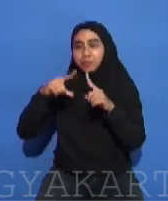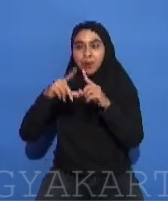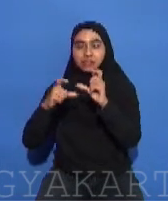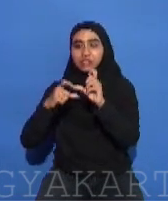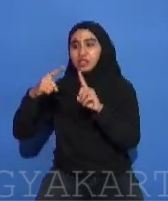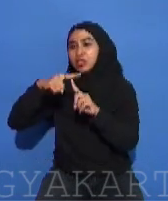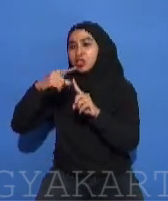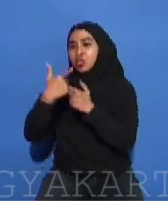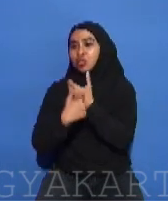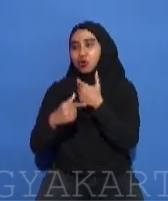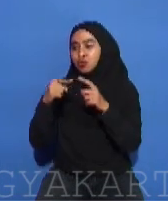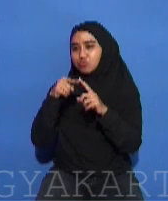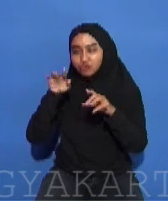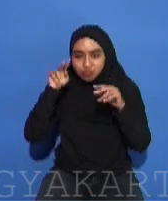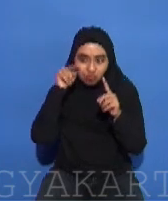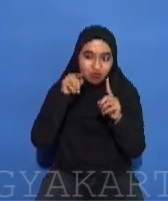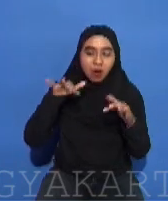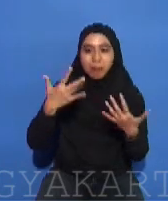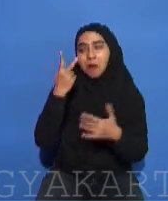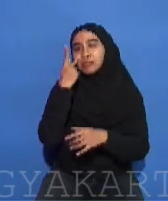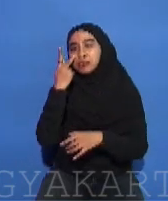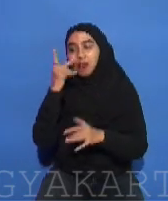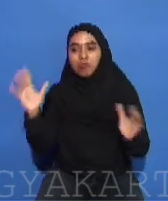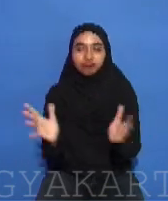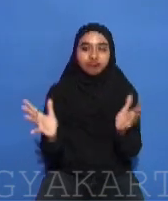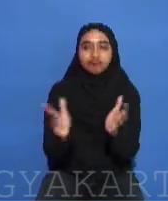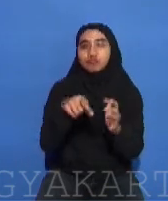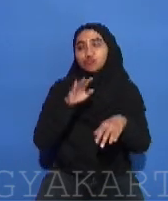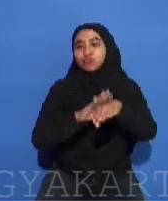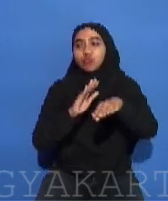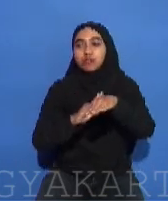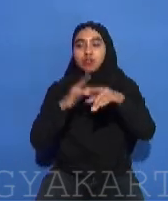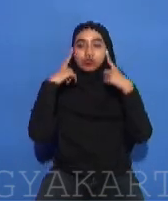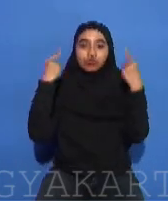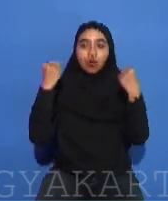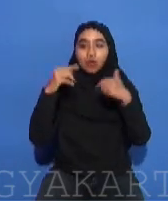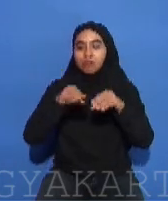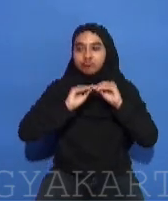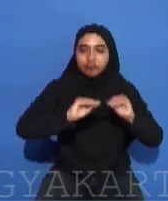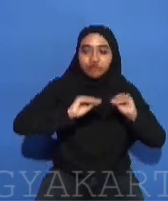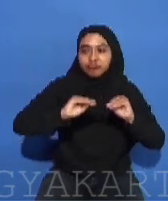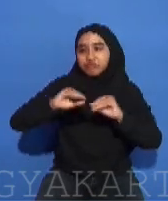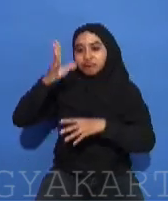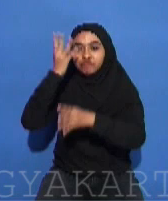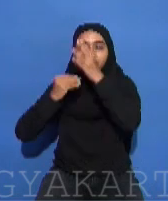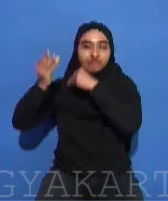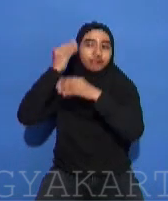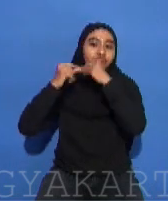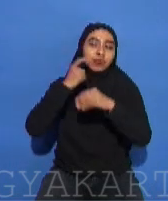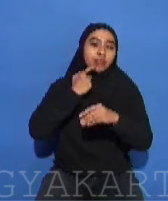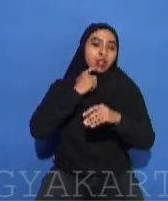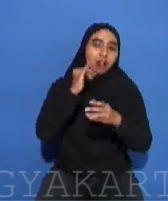tujuan kangge tumut nguri-nguri kabudayan nepangaken ringgit ugi kangge nanemaken nilai seni lan budaya dumateng para